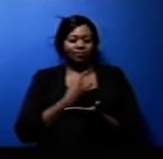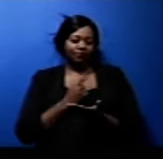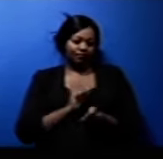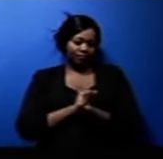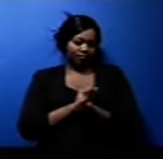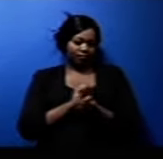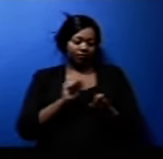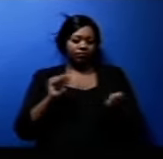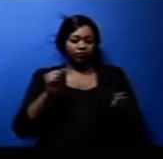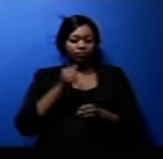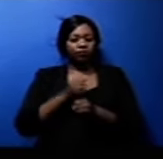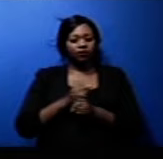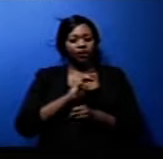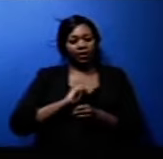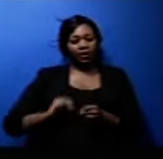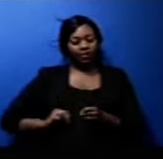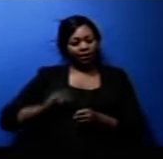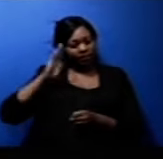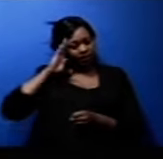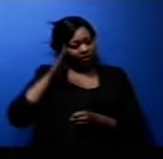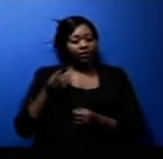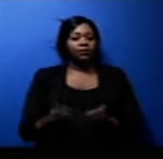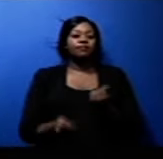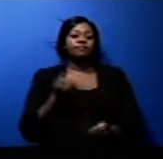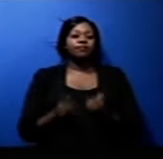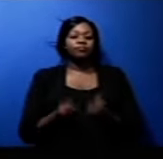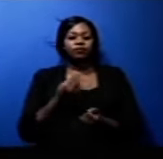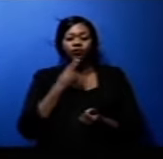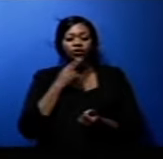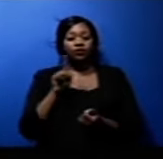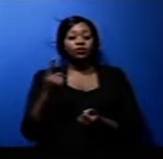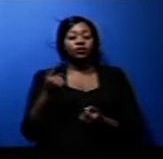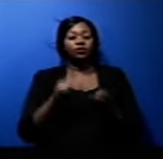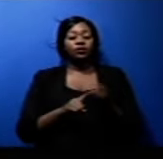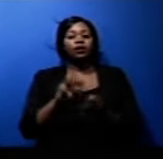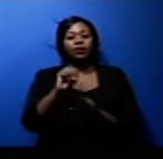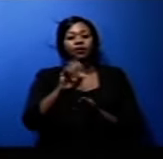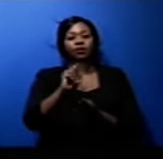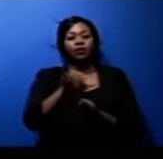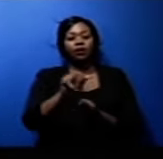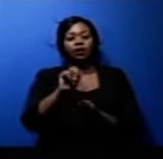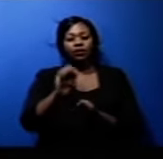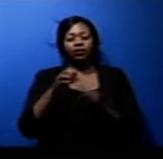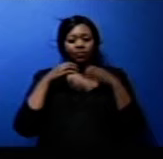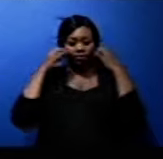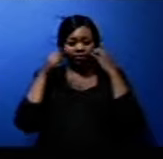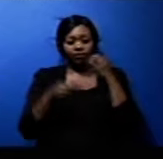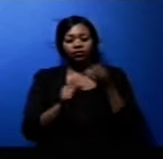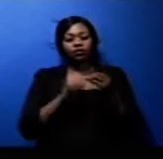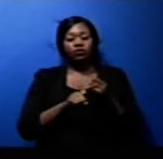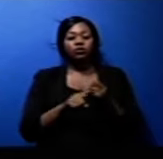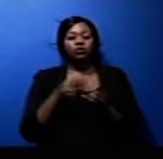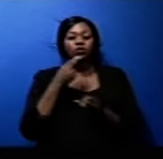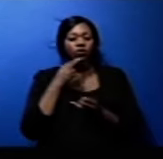zin ili di tozale khuta la matuna Bwana ki muthuompe hii mungyane muleleki, muthuompe hii rale chate mokose